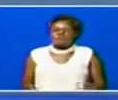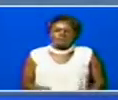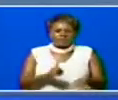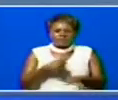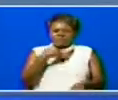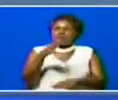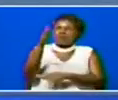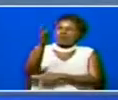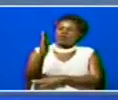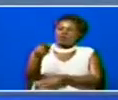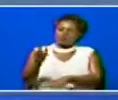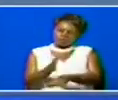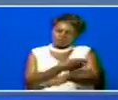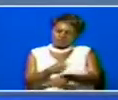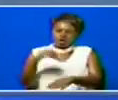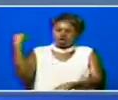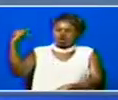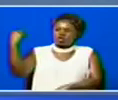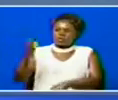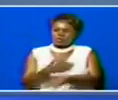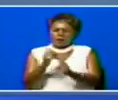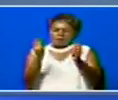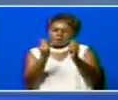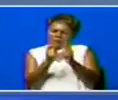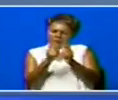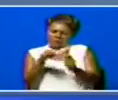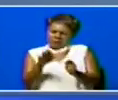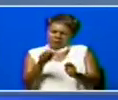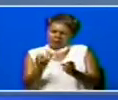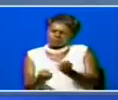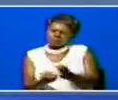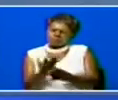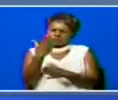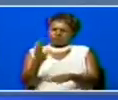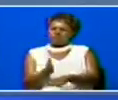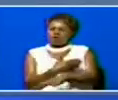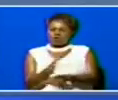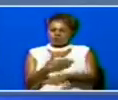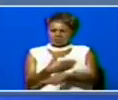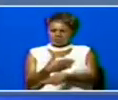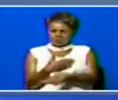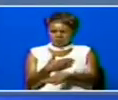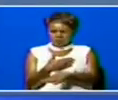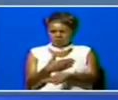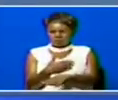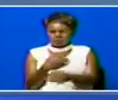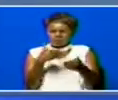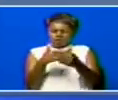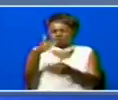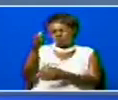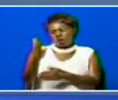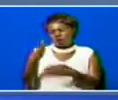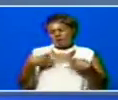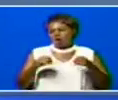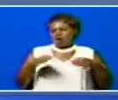unapotaja Mungu na unaimba nyimbo za injili, je, machungu uliyoyapitia ndio yalikusukuma kuingia kwa Mungu, kumkaribia Mungu ili upate